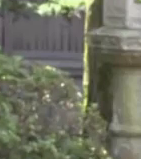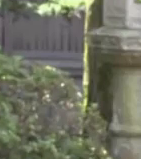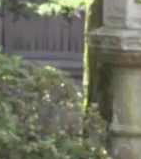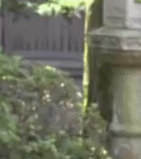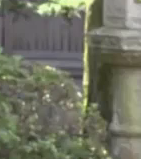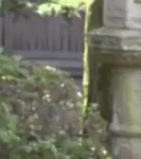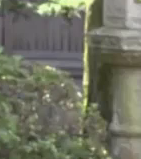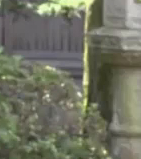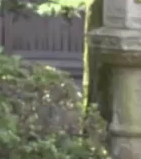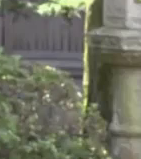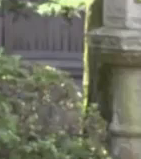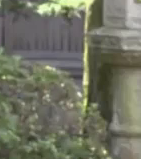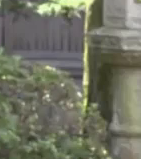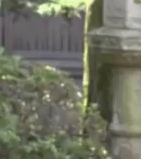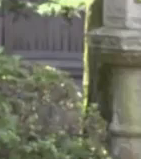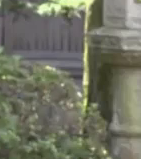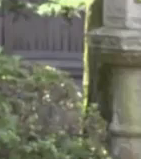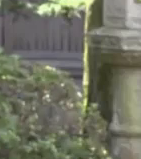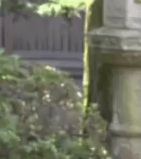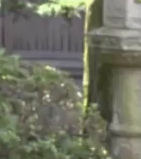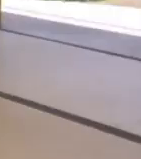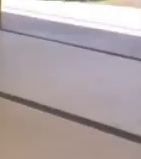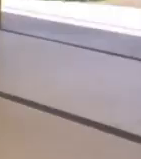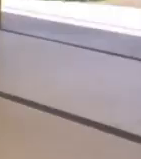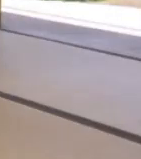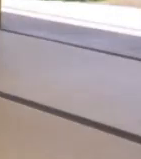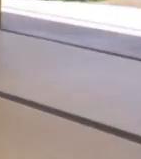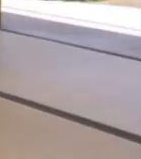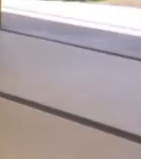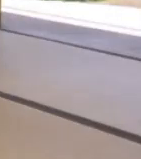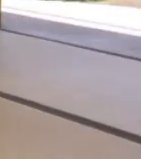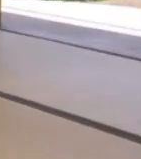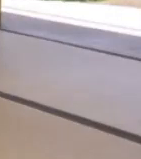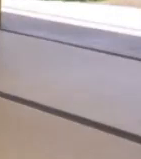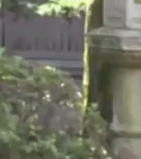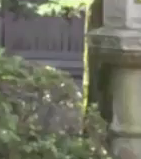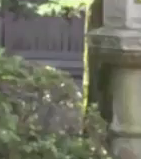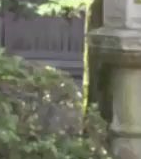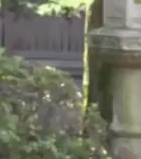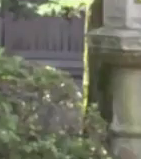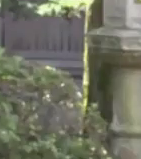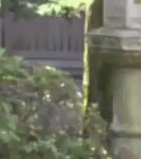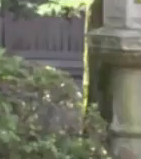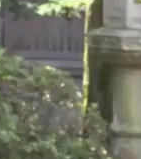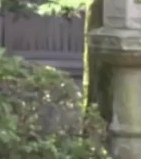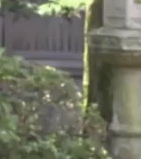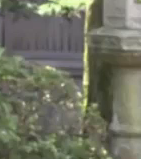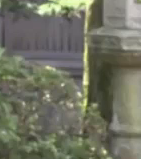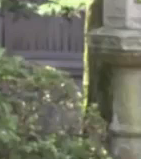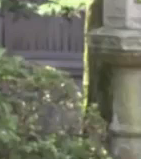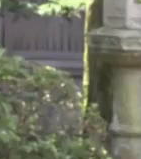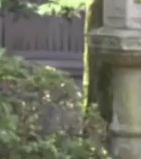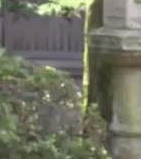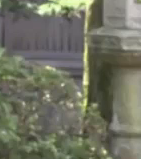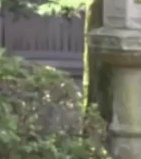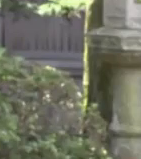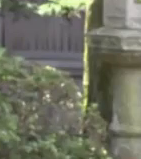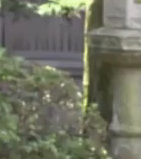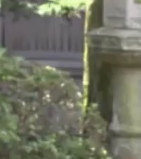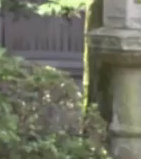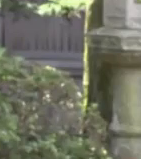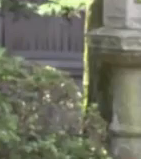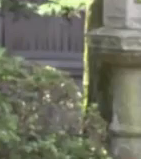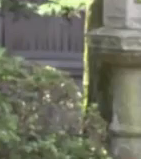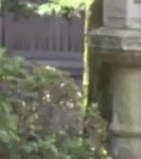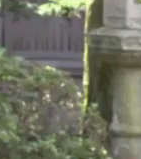互い助け合いがすごくあると思うんですよね。そしてやっぱり空気が何よりも一番きれい、